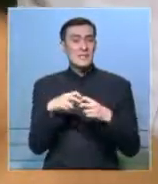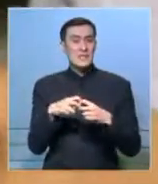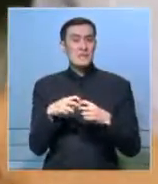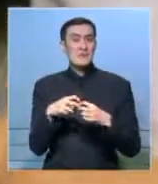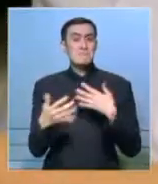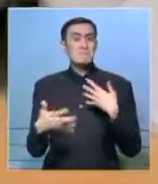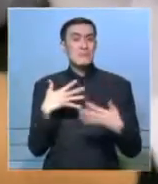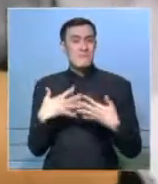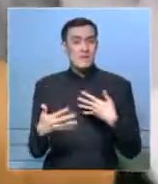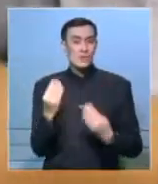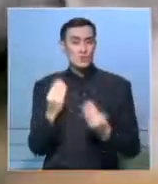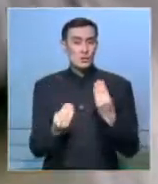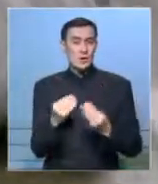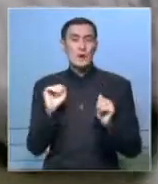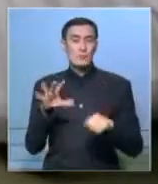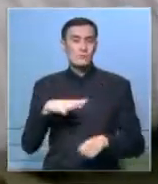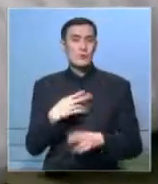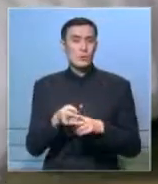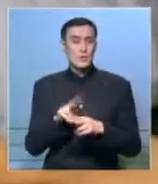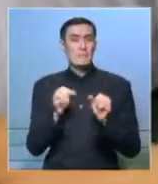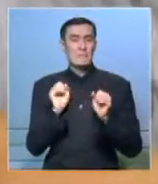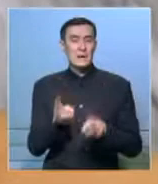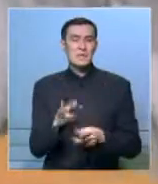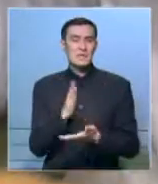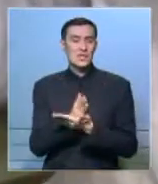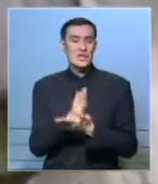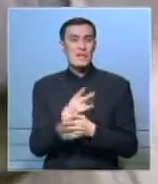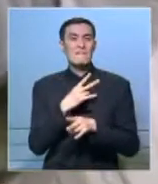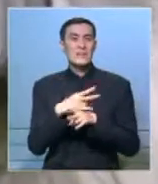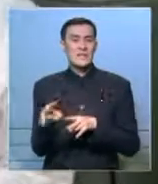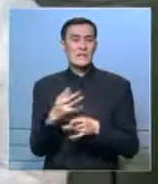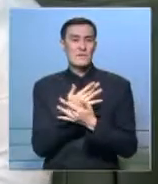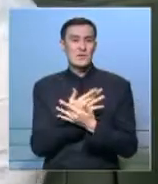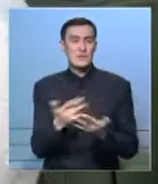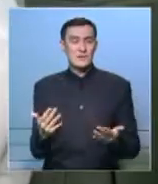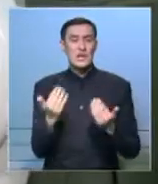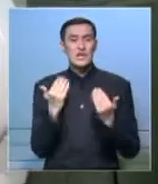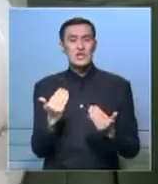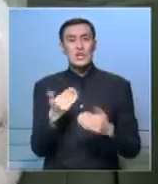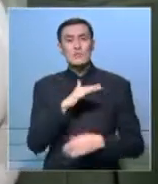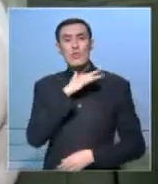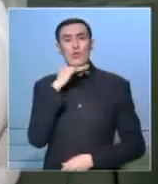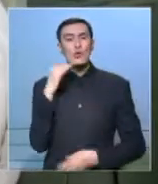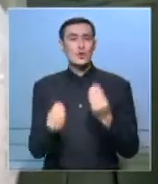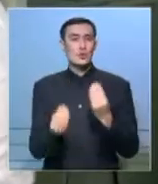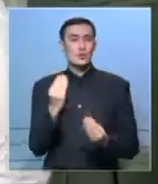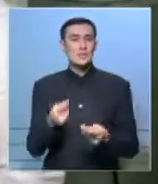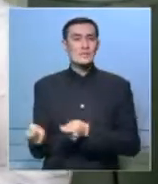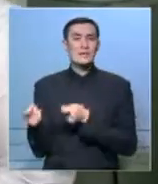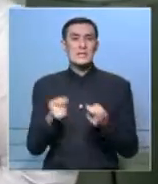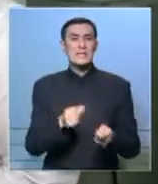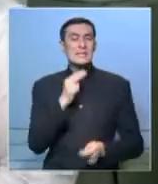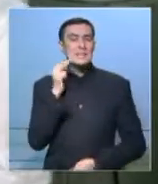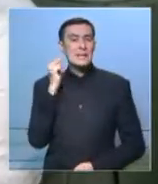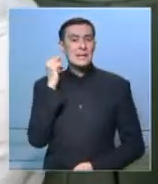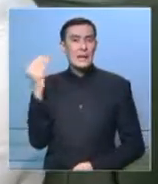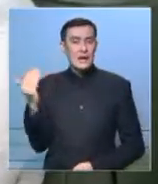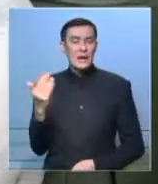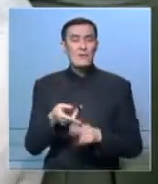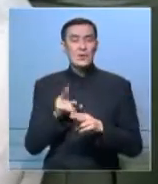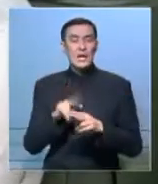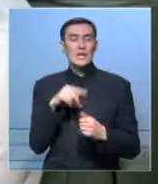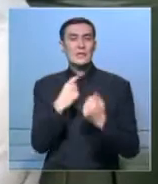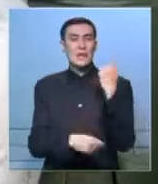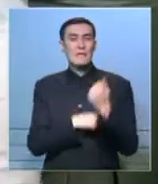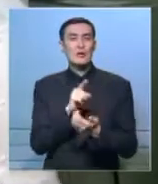мишка. Скорее всего, он даст положительный результат на содержание вредных веществ. Сейчас очень много игрушек завозят к нам из Китая. Весь этот